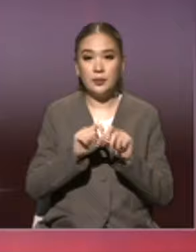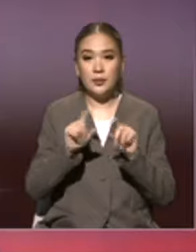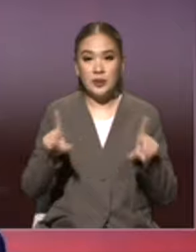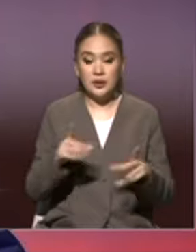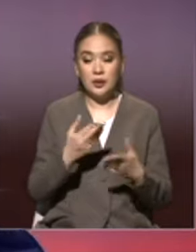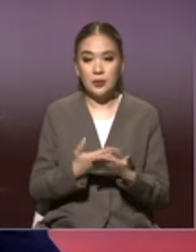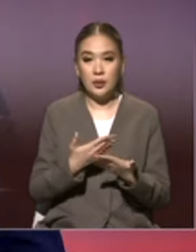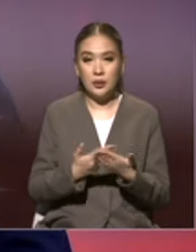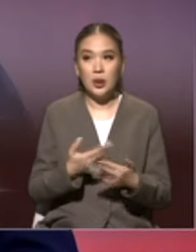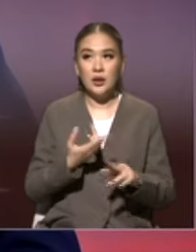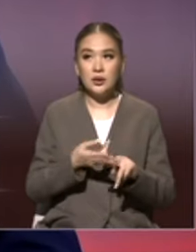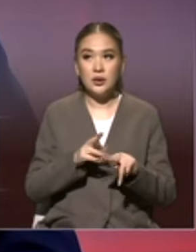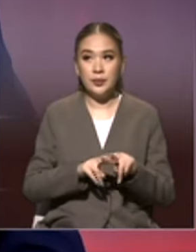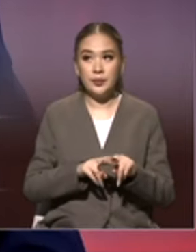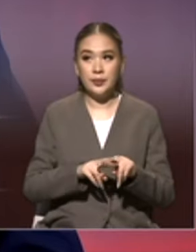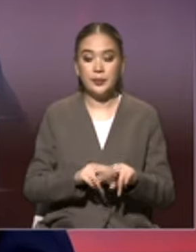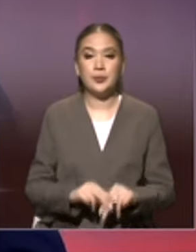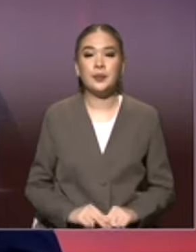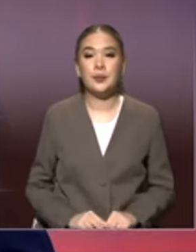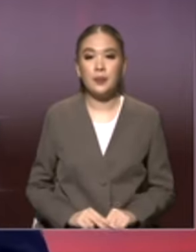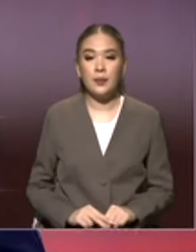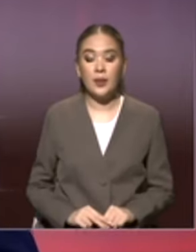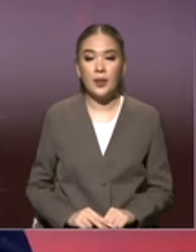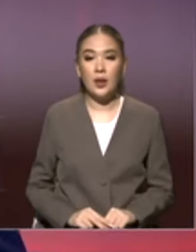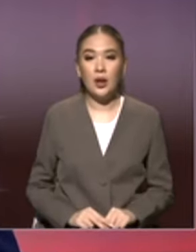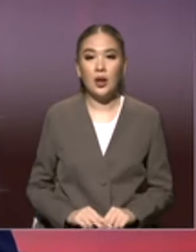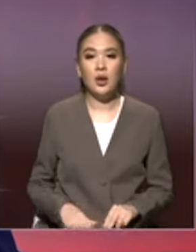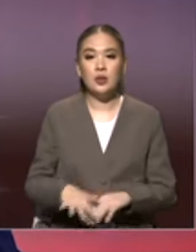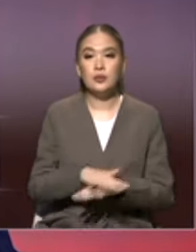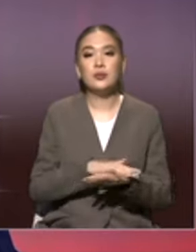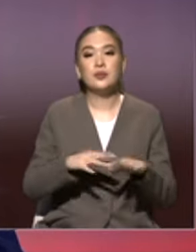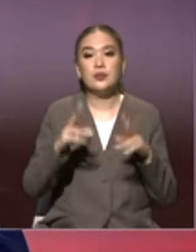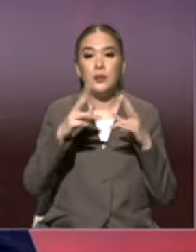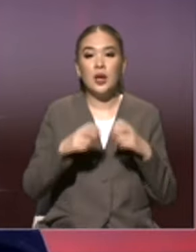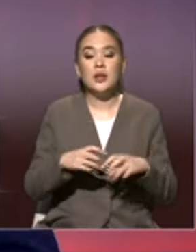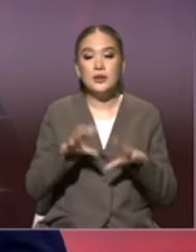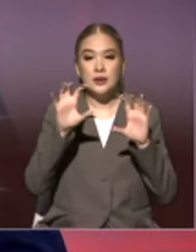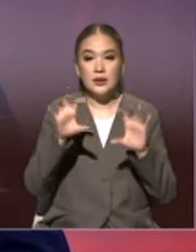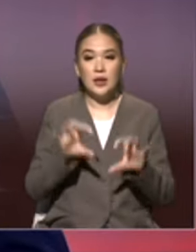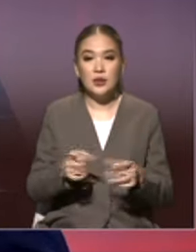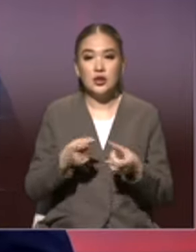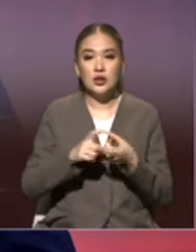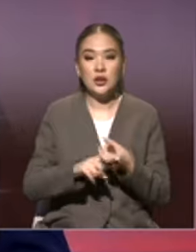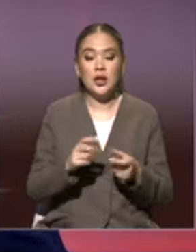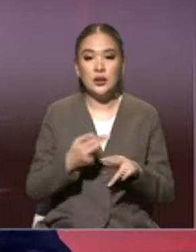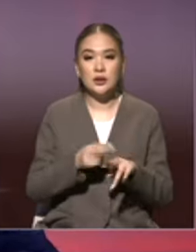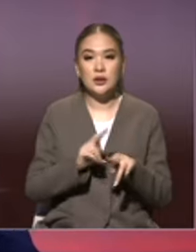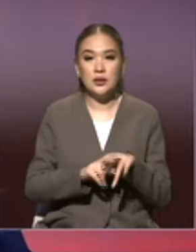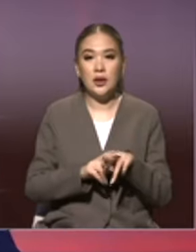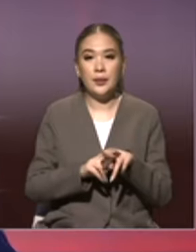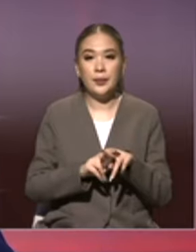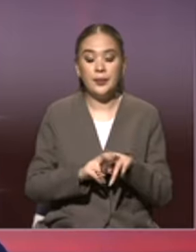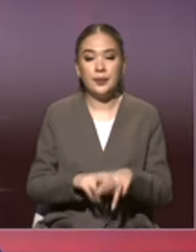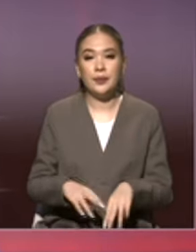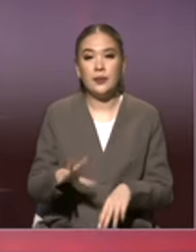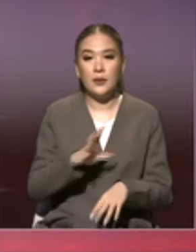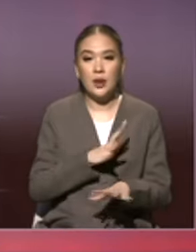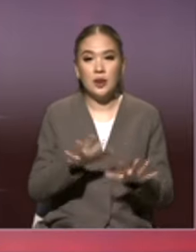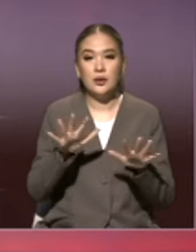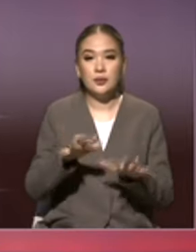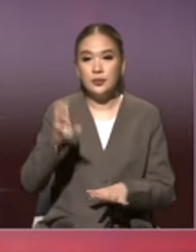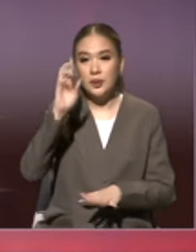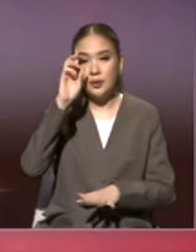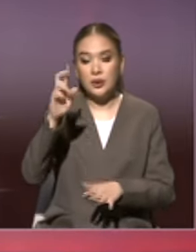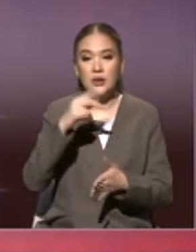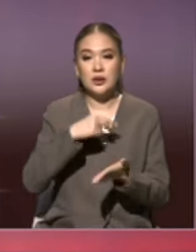бақылау туралы заңға сілтеме жасап отырсыздар ма? Жоқ, иә, қоғамдық бақылау туралы заң шықты ғой. Иә, сол заңды қолданып отырып, мына жерде мемлекеттік